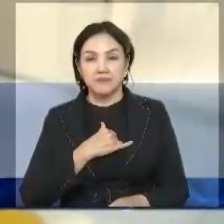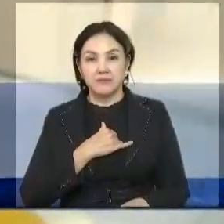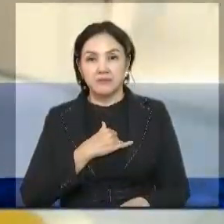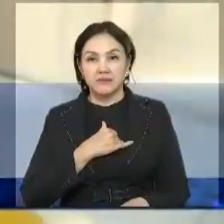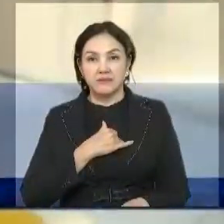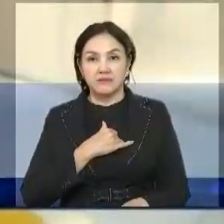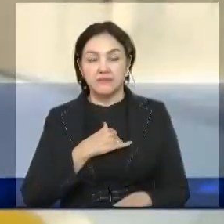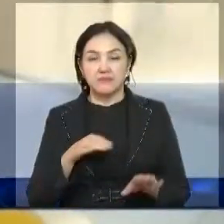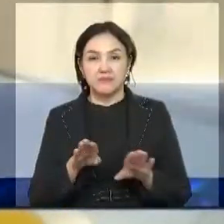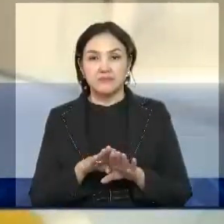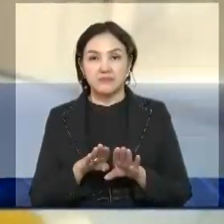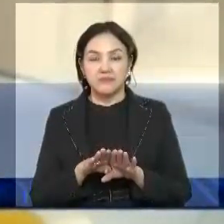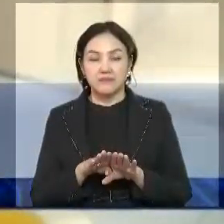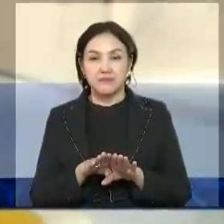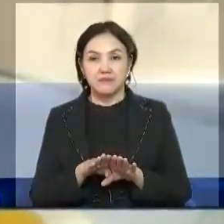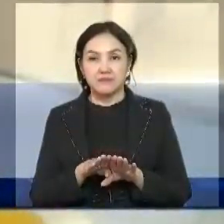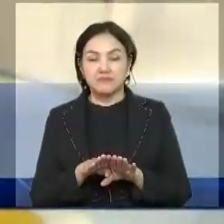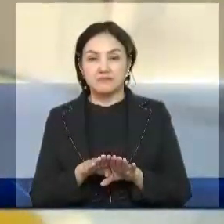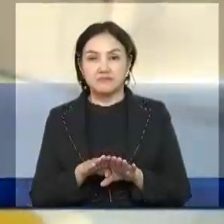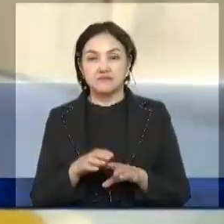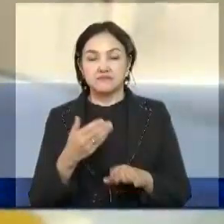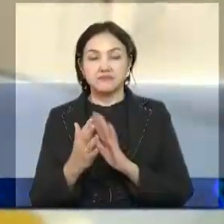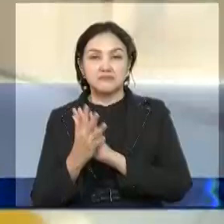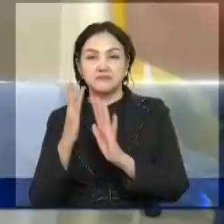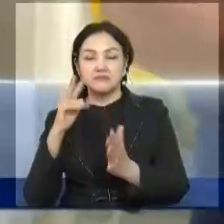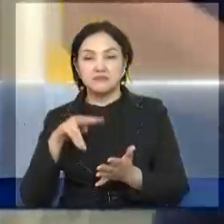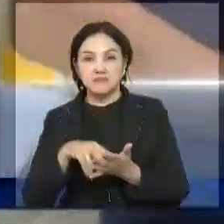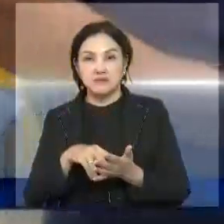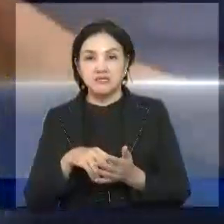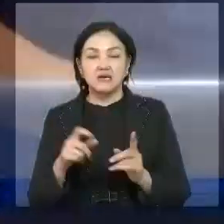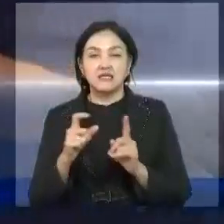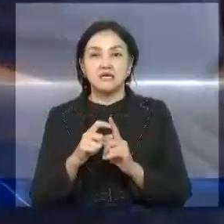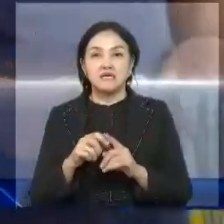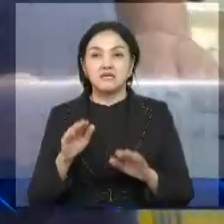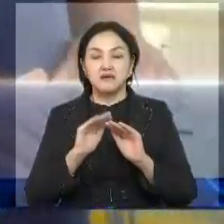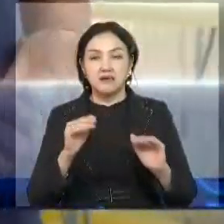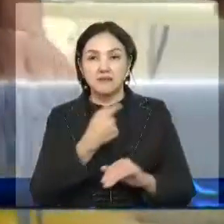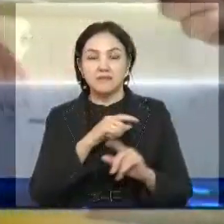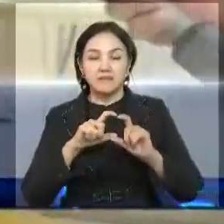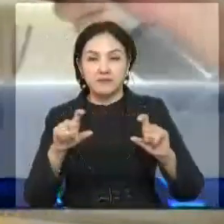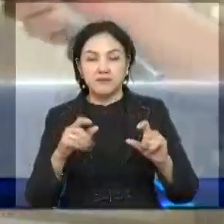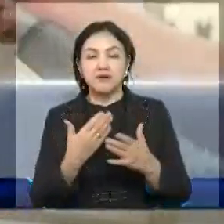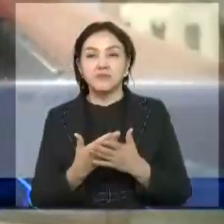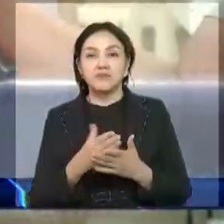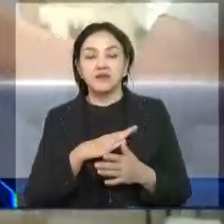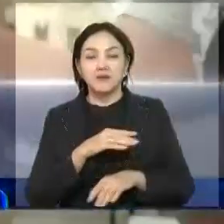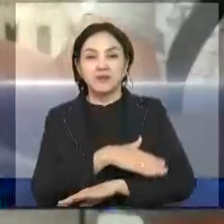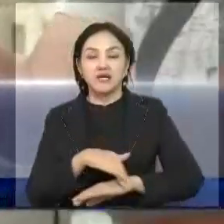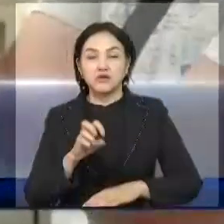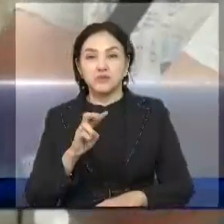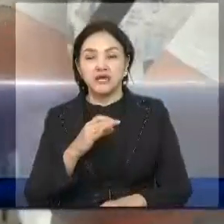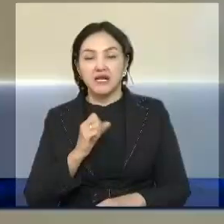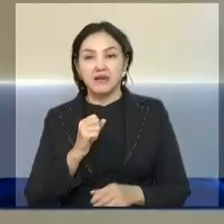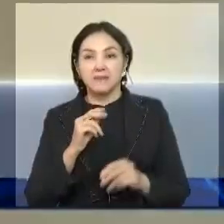вот такие э этот очереди и так далее слово в детской стоматологии по проспекту Абая в филиале по улице асау Барака